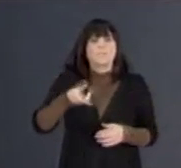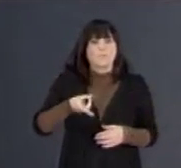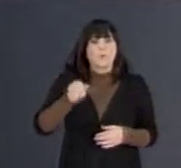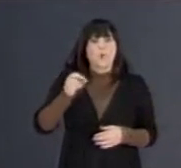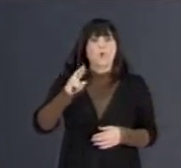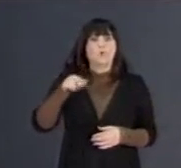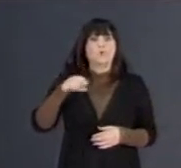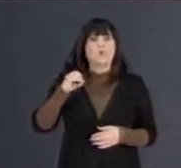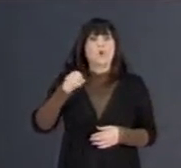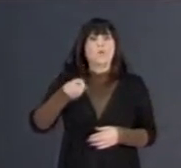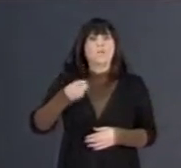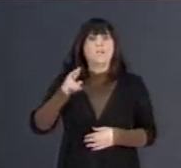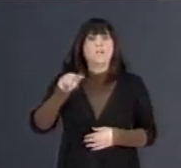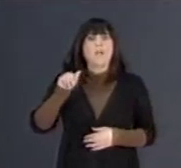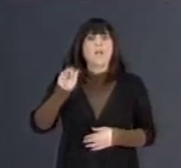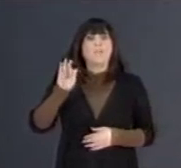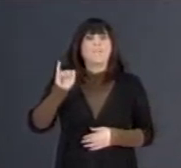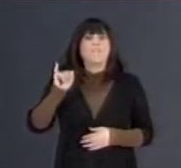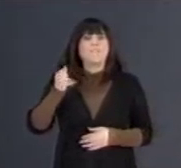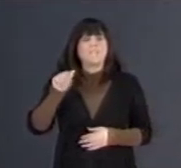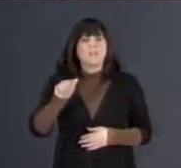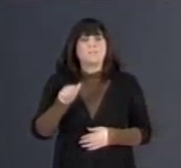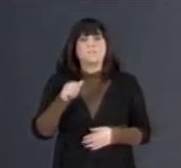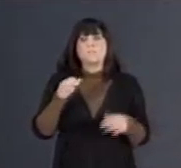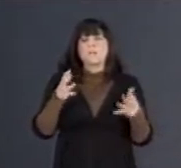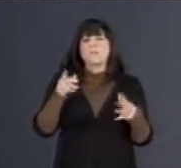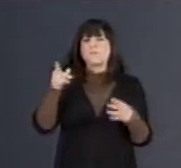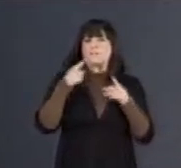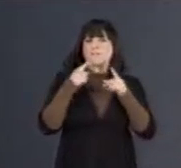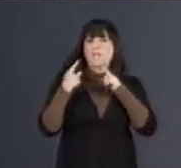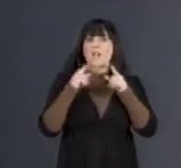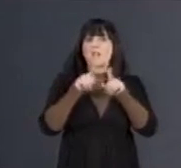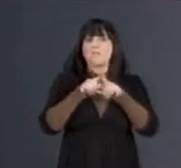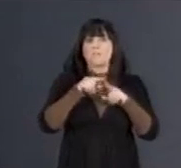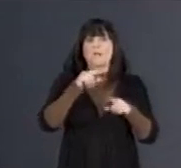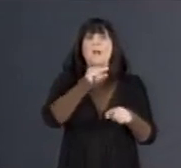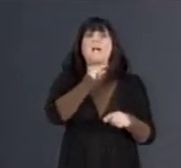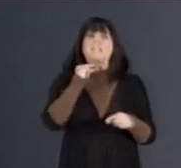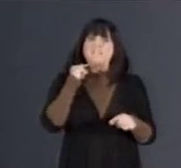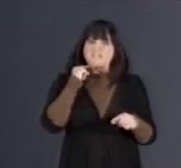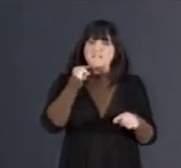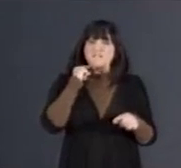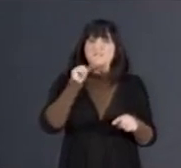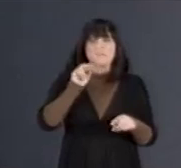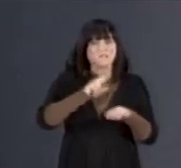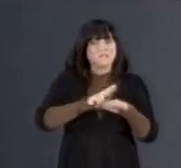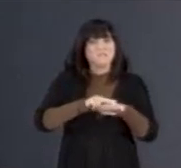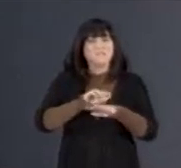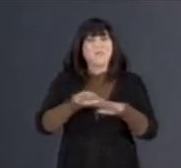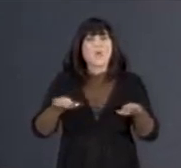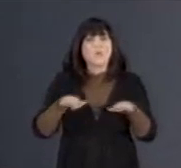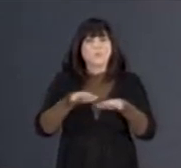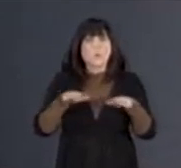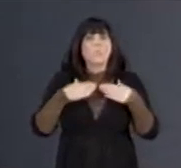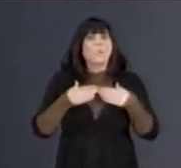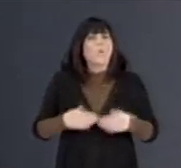anglikan kħallimtu dwardiċ nħħħa tal-kampiet tal-nudisti ul-kamuna bħadajitħ bħas beċħi bħadħħa bħadajitħa għallimtu